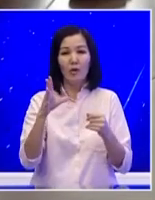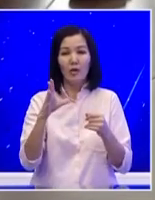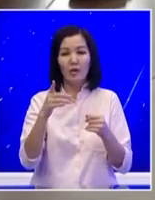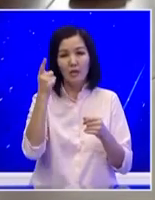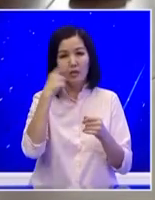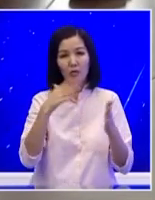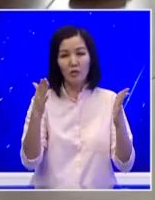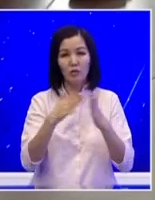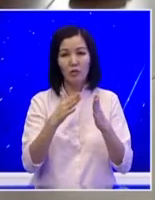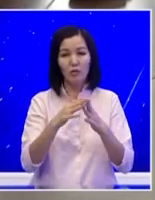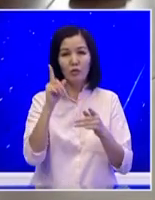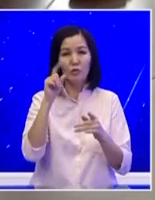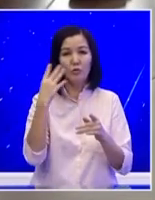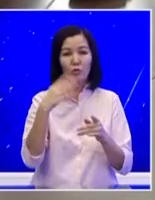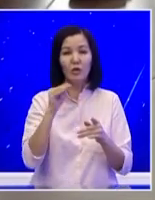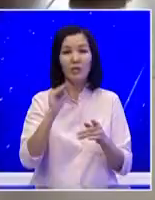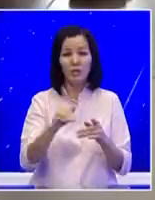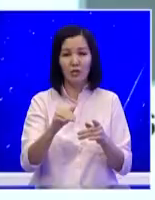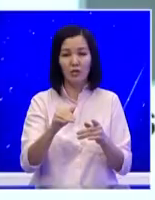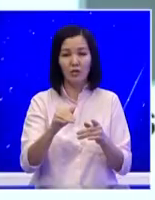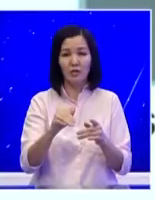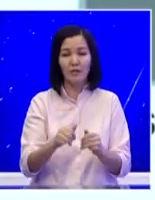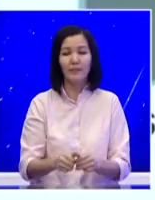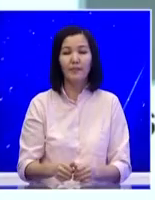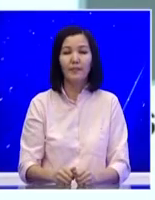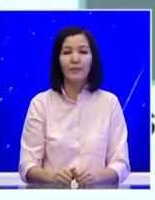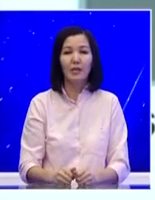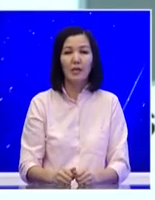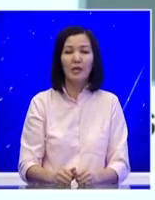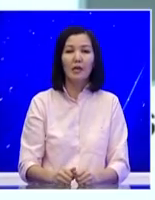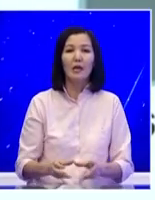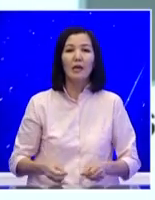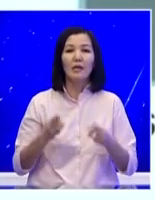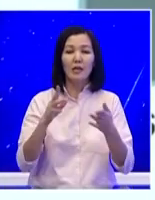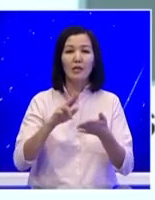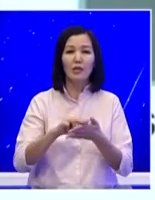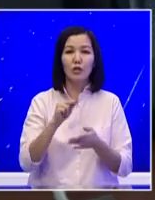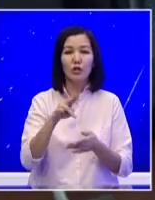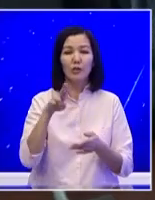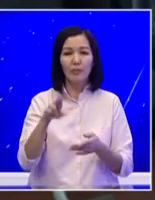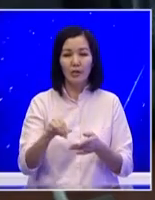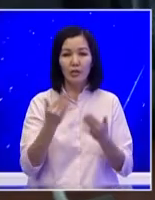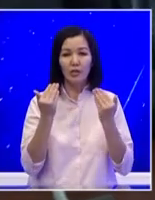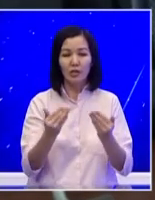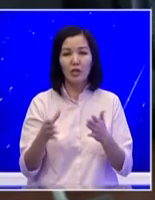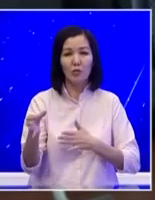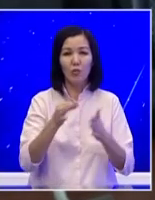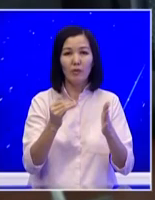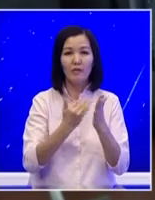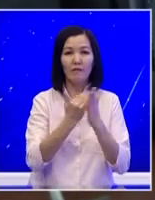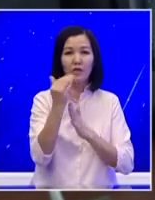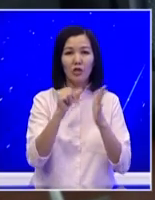Индивидуальное жилье у нас стоит 140 тысяч человек очень. Несмотря на режим ЧП, объем промышленного производства области вырос